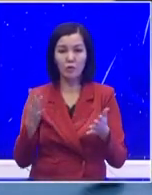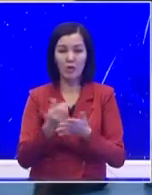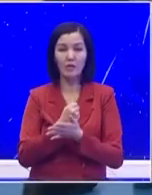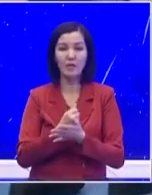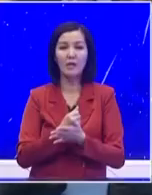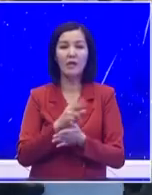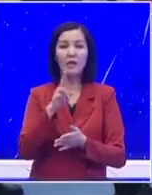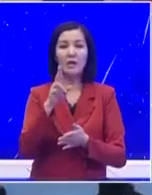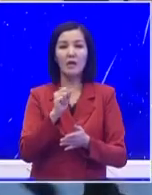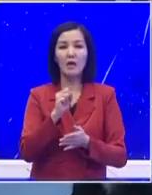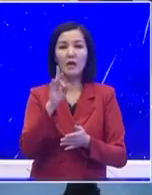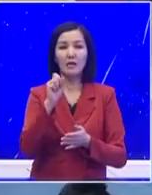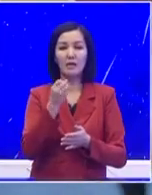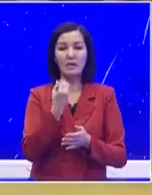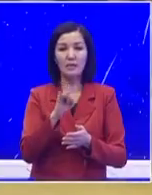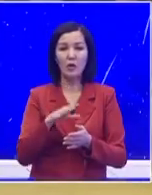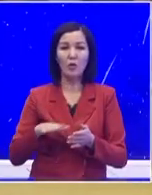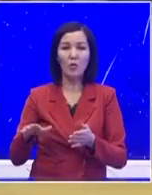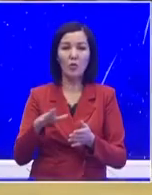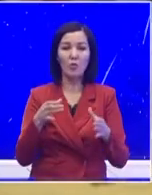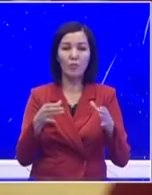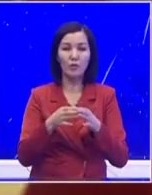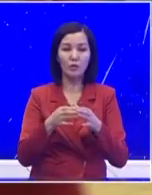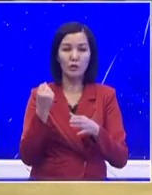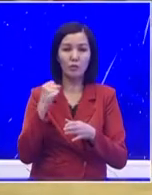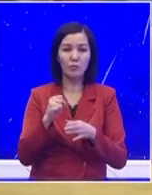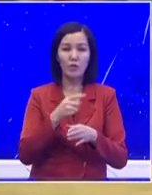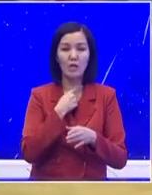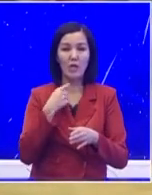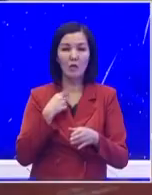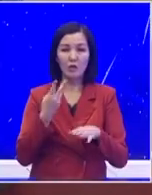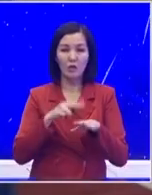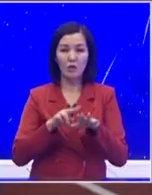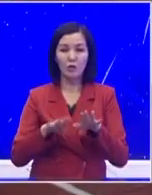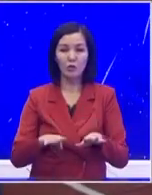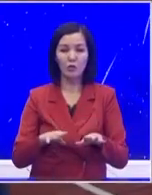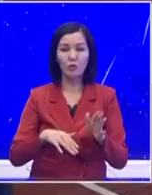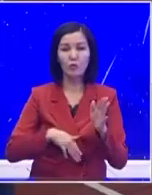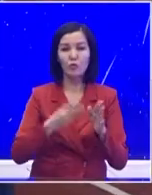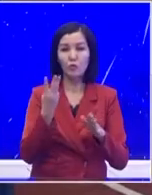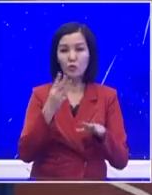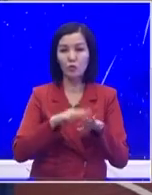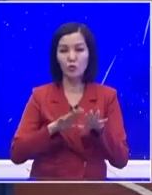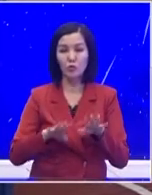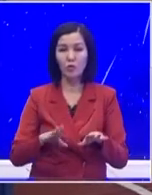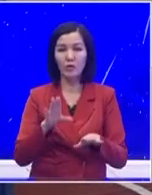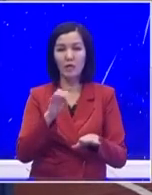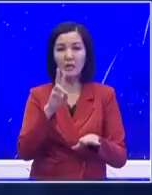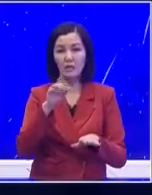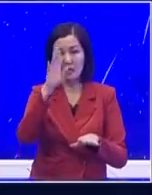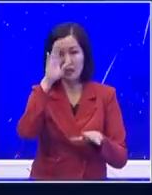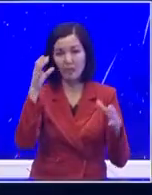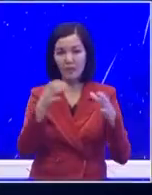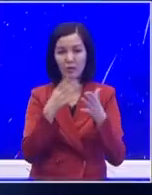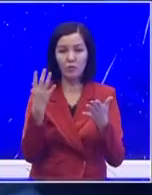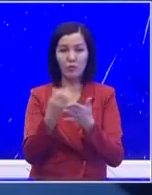жарыста Қарасай ауданы облыс чемпионы атанды. Күміс жүлде Талдықорған қаласының құрамасына тиді. Үздік үштікті ескелділік жігіттер түйіндеді.